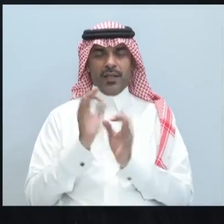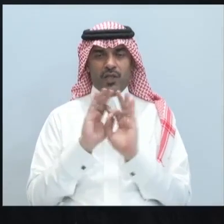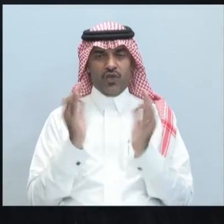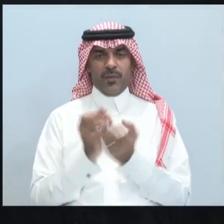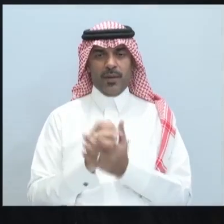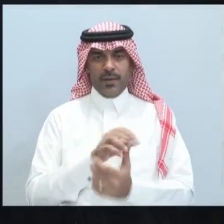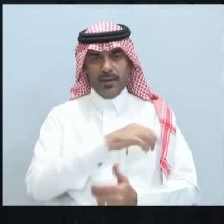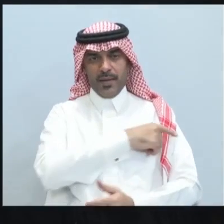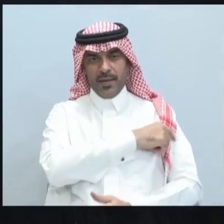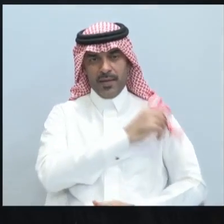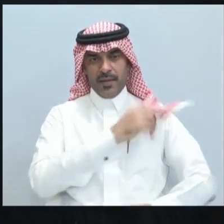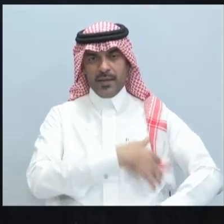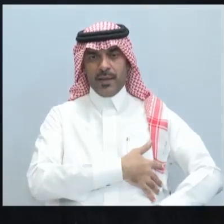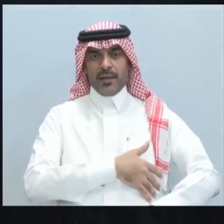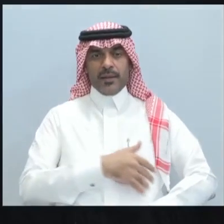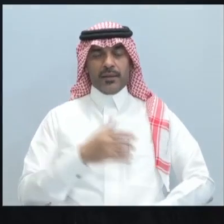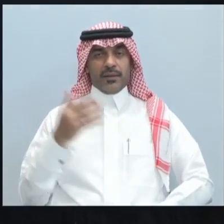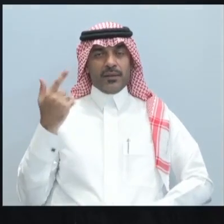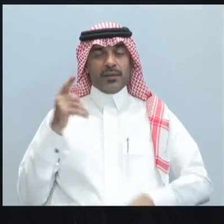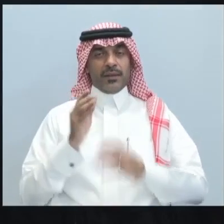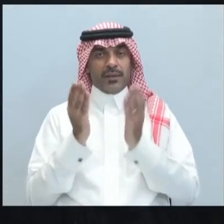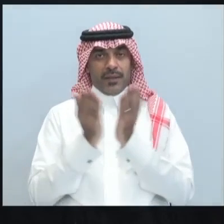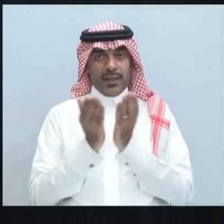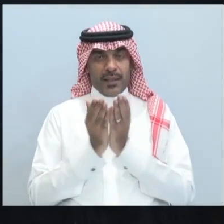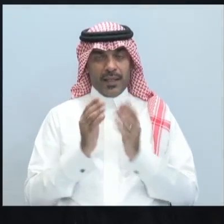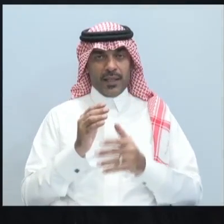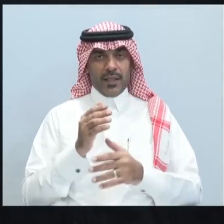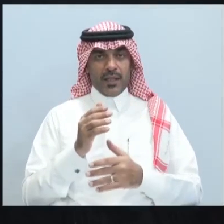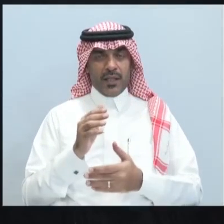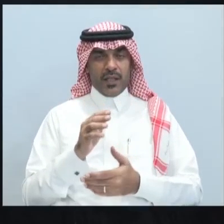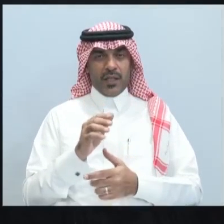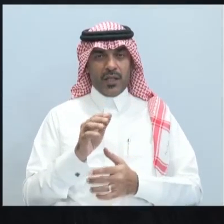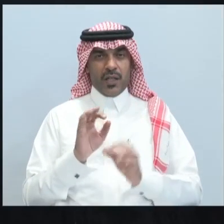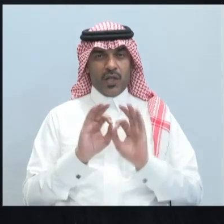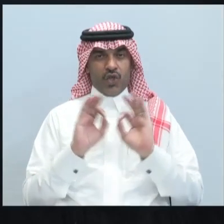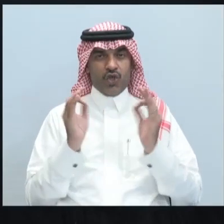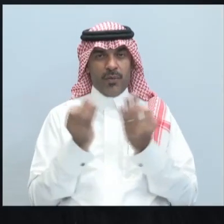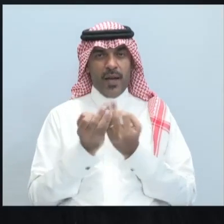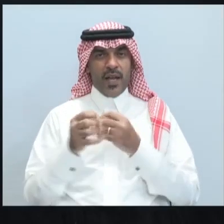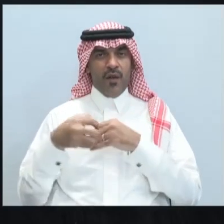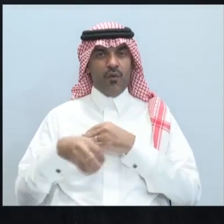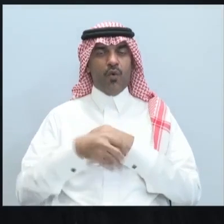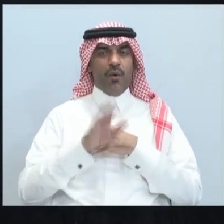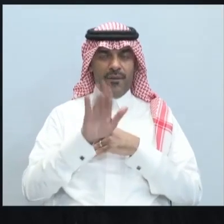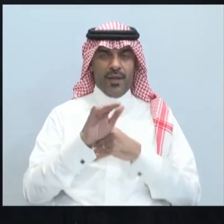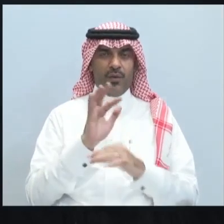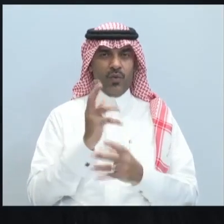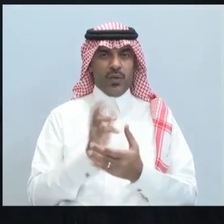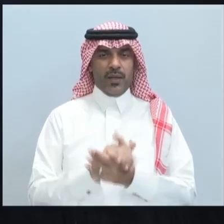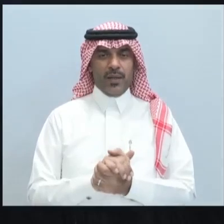نستنتج مما سبق ان للدراسات الاجتماعيه فروع ان لها فروع وهي